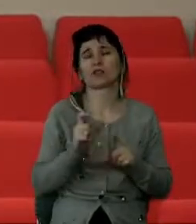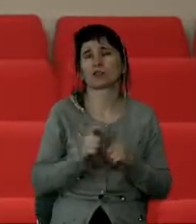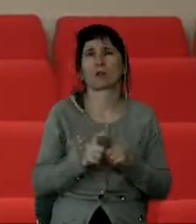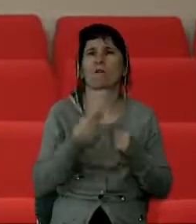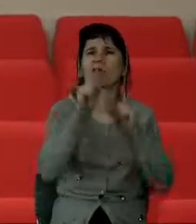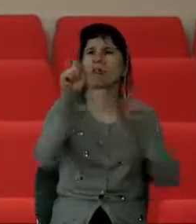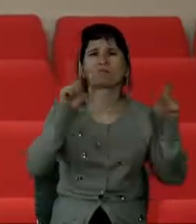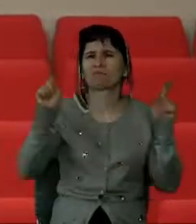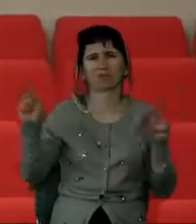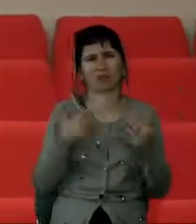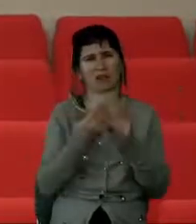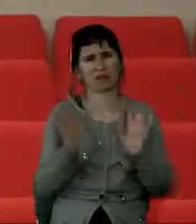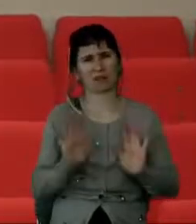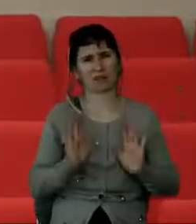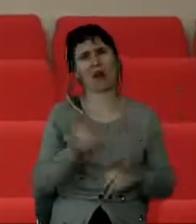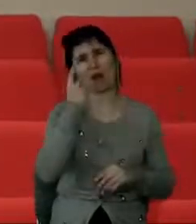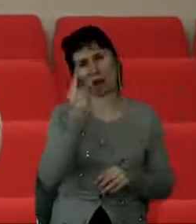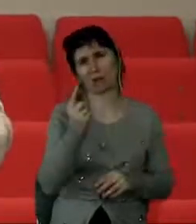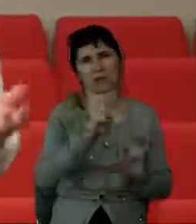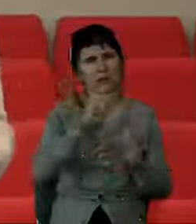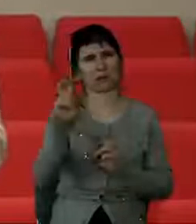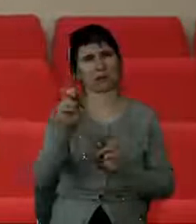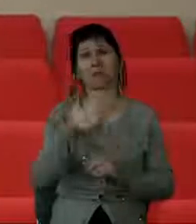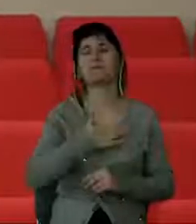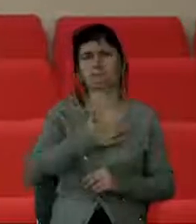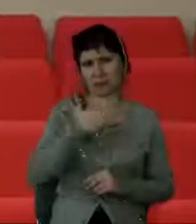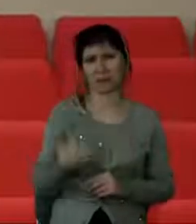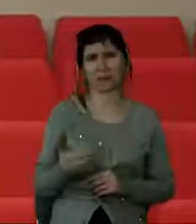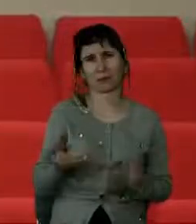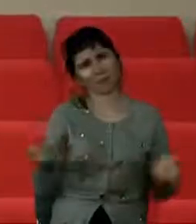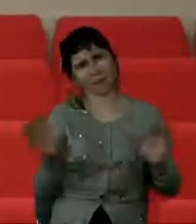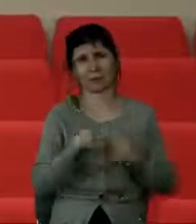подяки нашому Творцю. Будемо молитися.